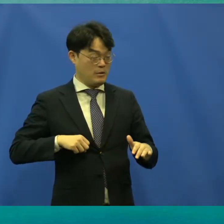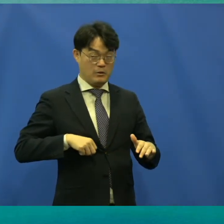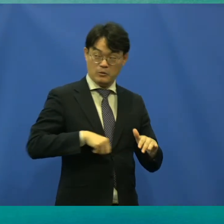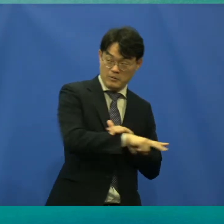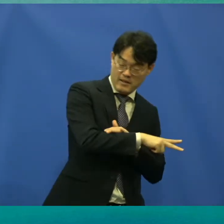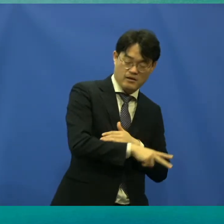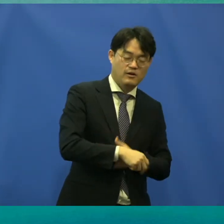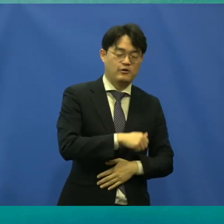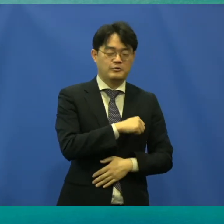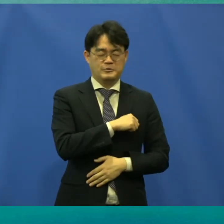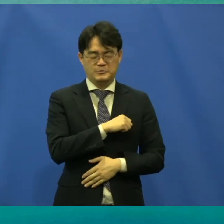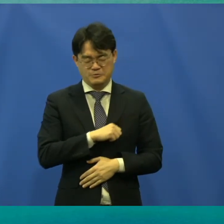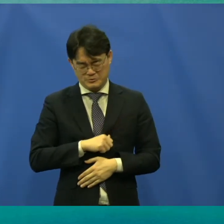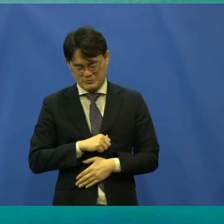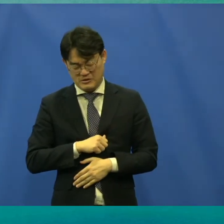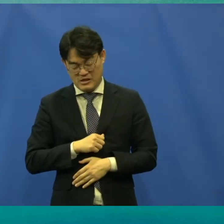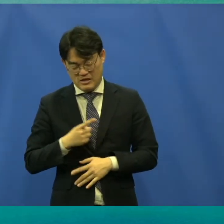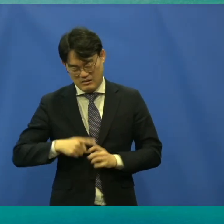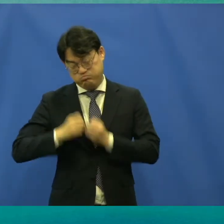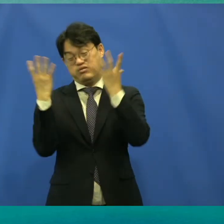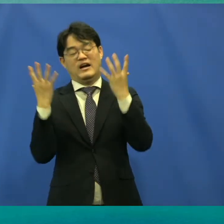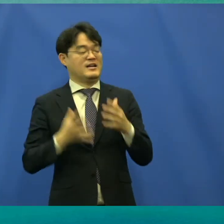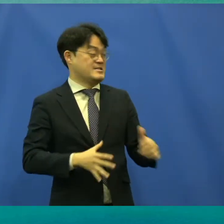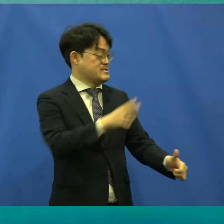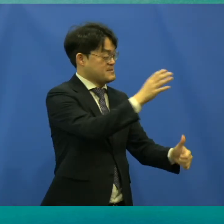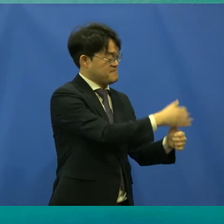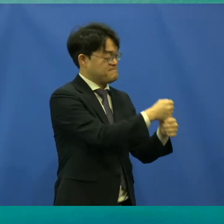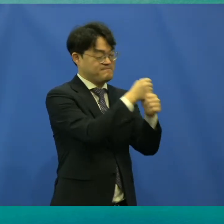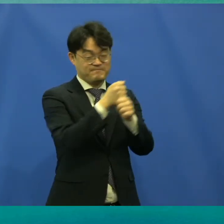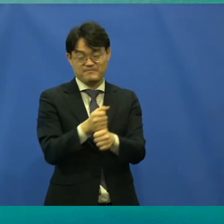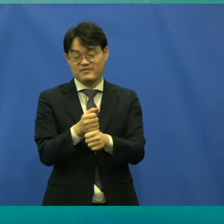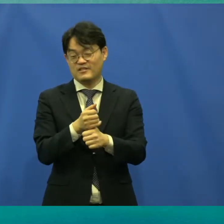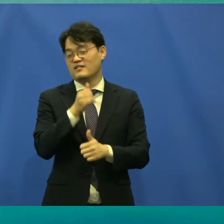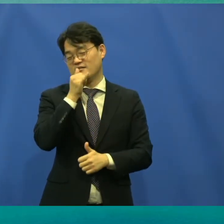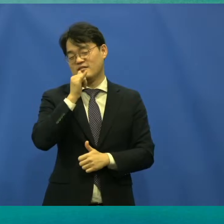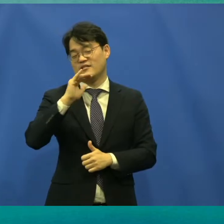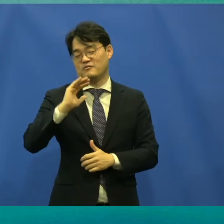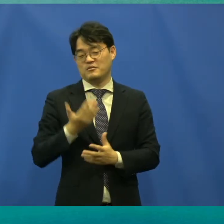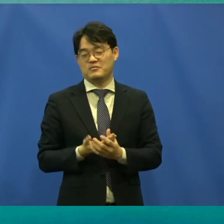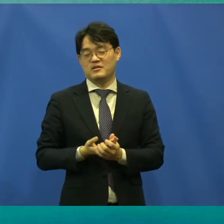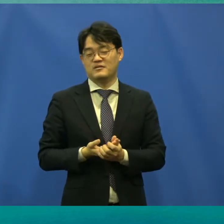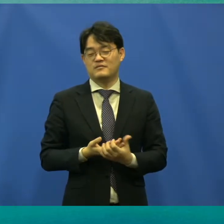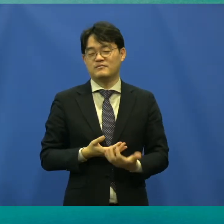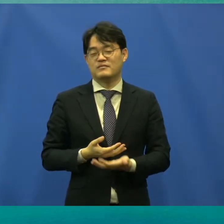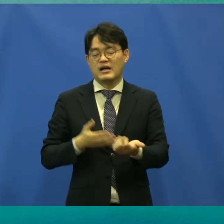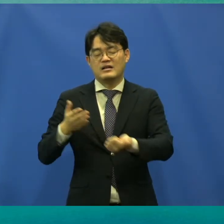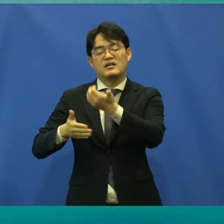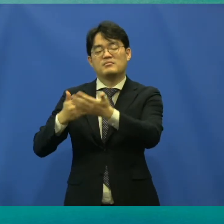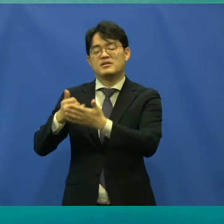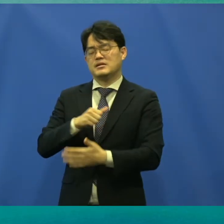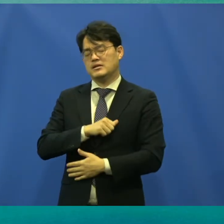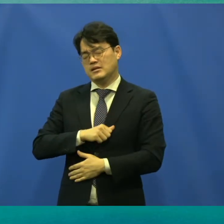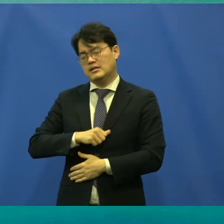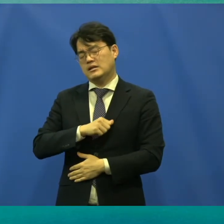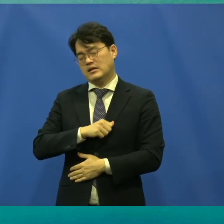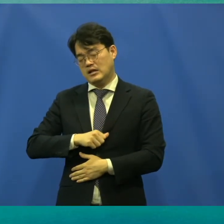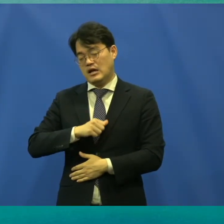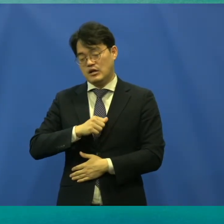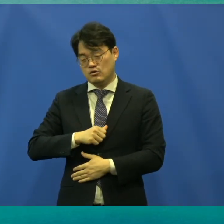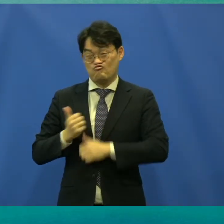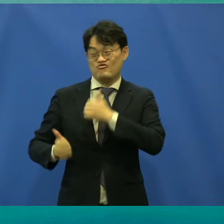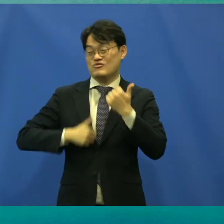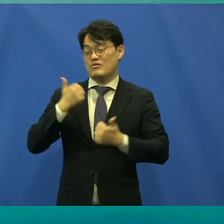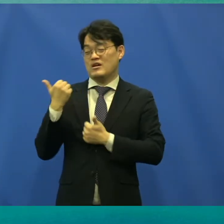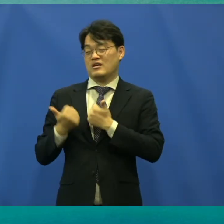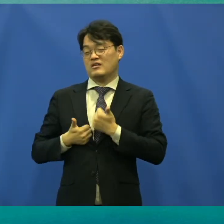요나가 지금 풍랑이는 바다에 들어간 것만 보면 안 됩니다. 오늘 우리가 여기까지 하나님의 오래